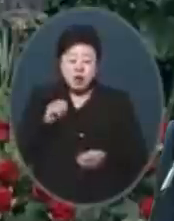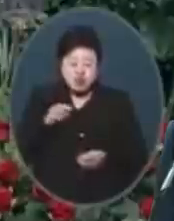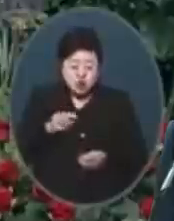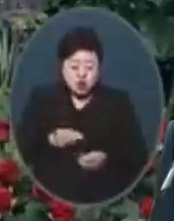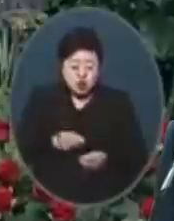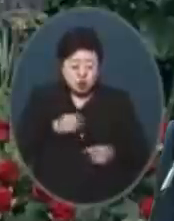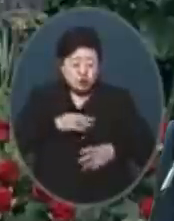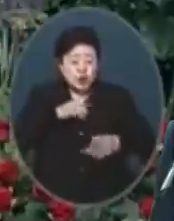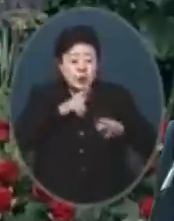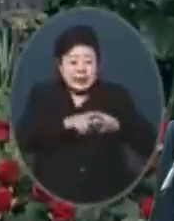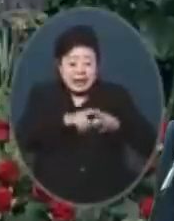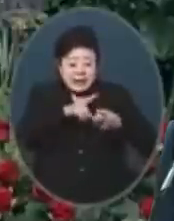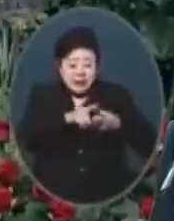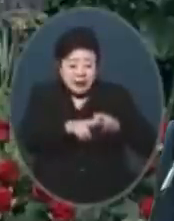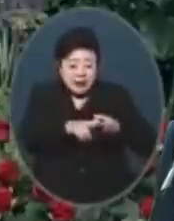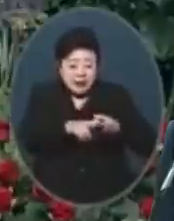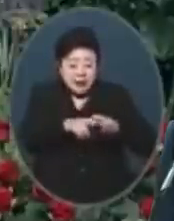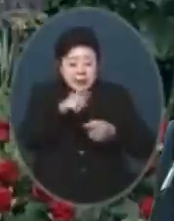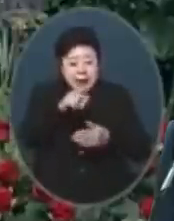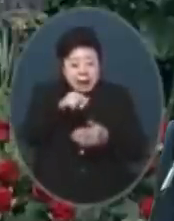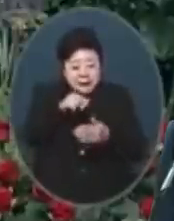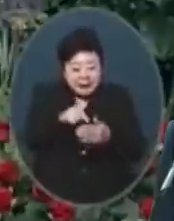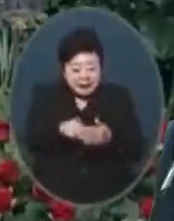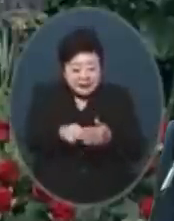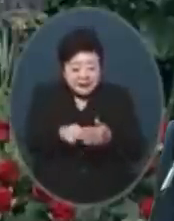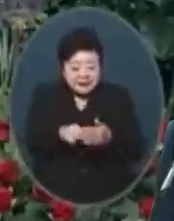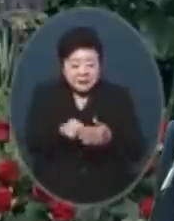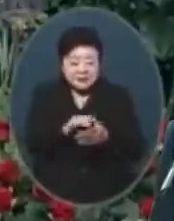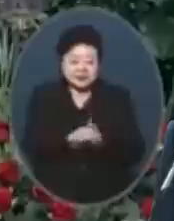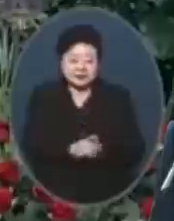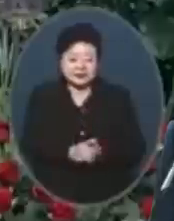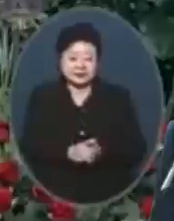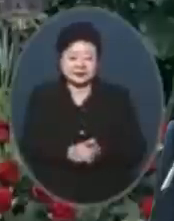했습니다. 마음이